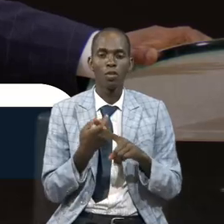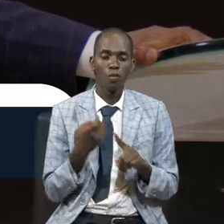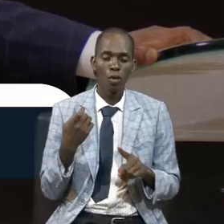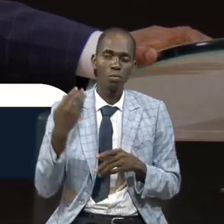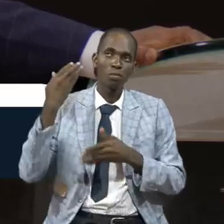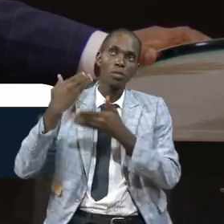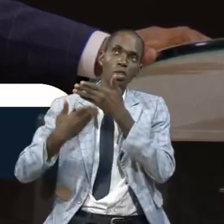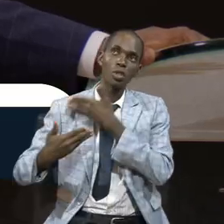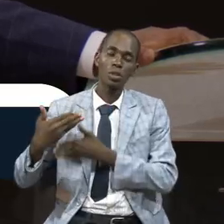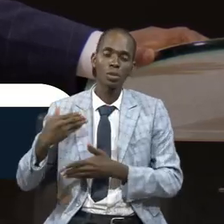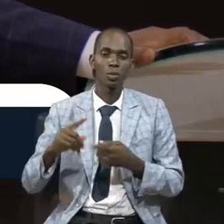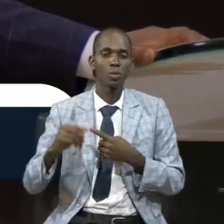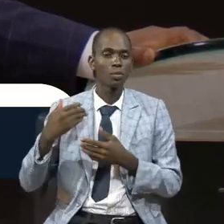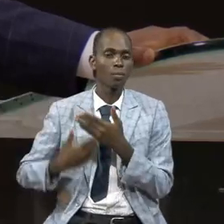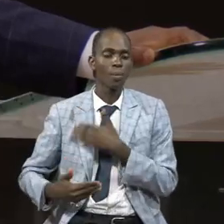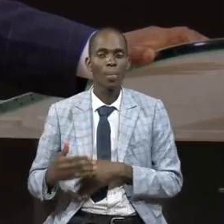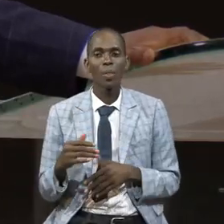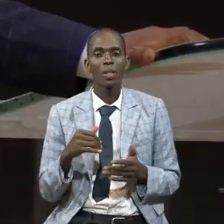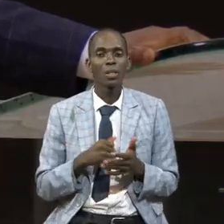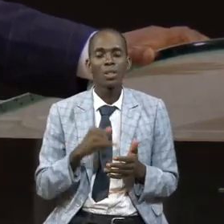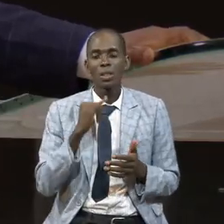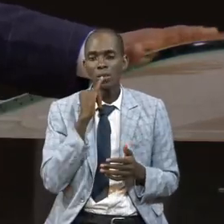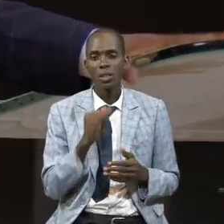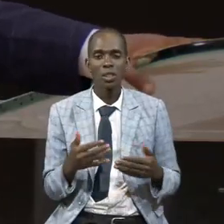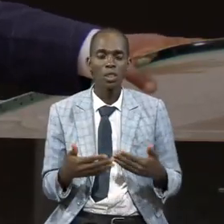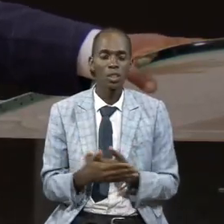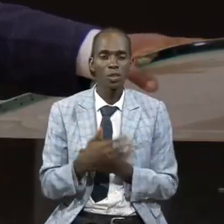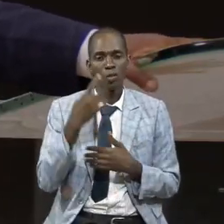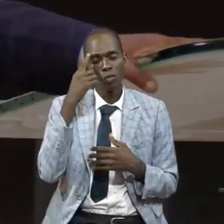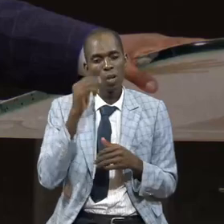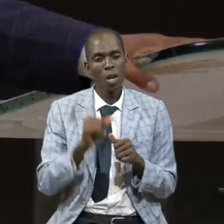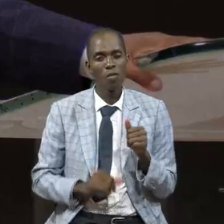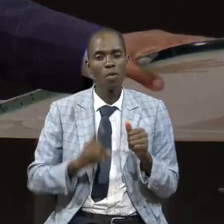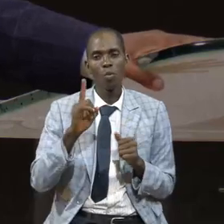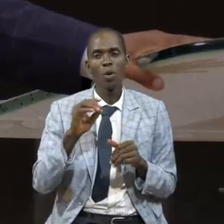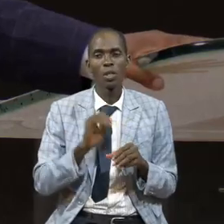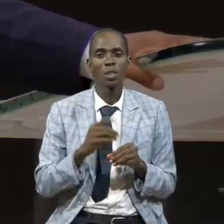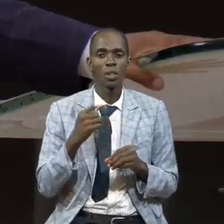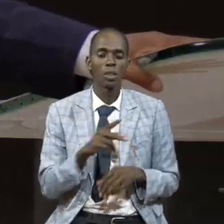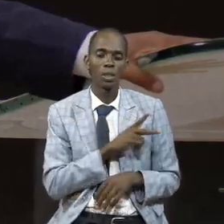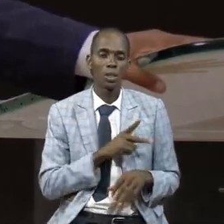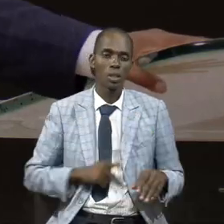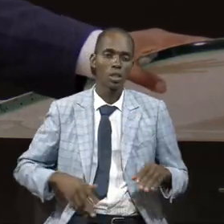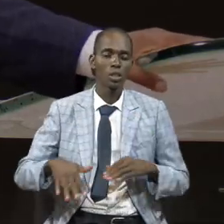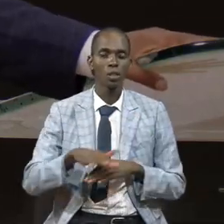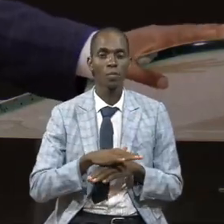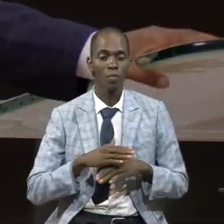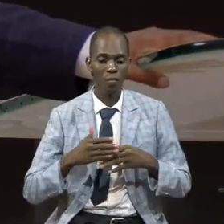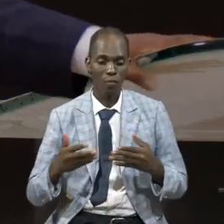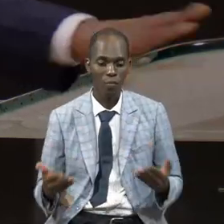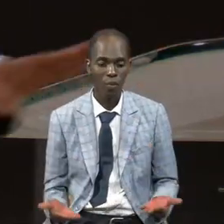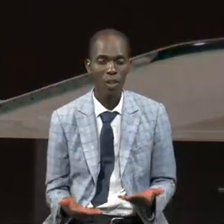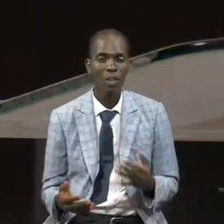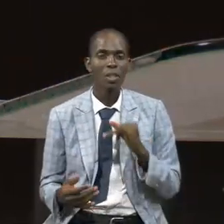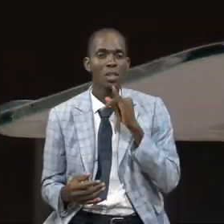en génération, c'est renouvelé pour tout le monde dans le royaume de Dieu. Ce n'est pas la loi